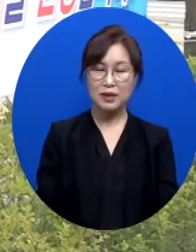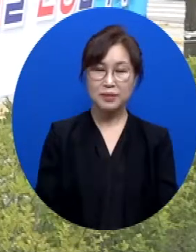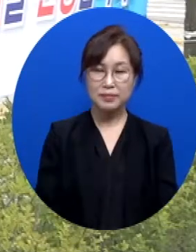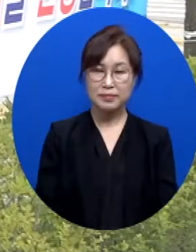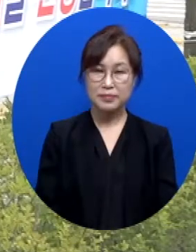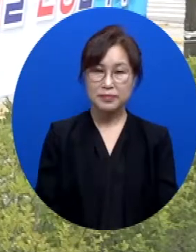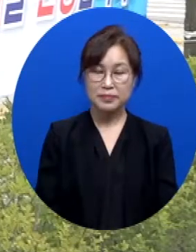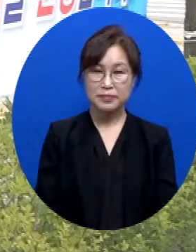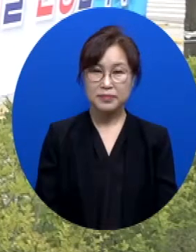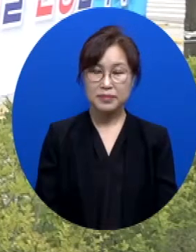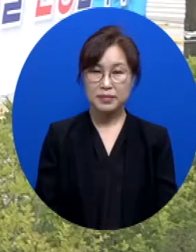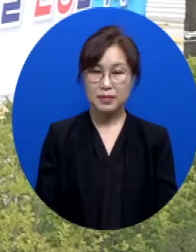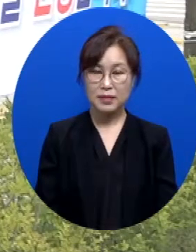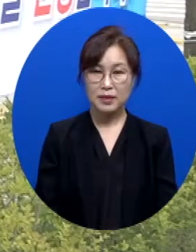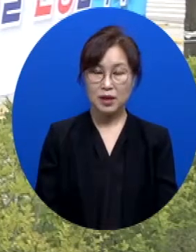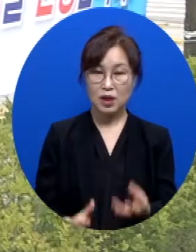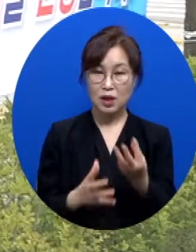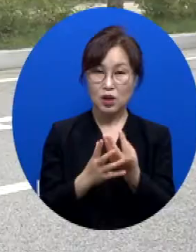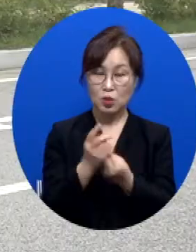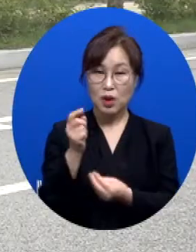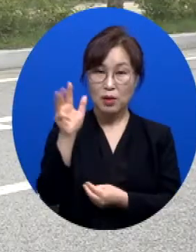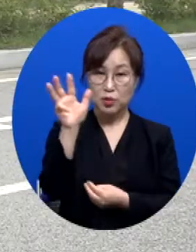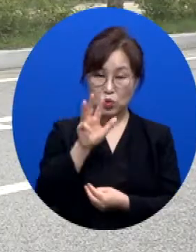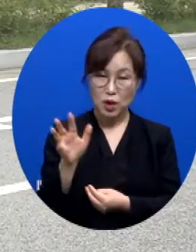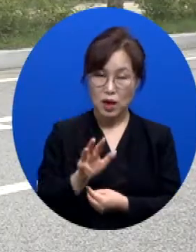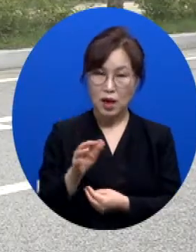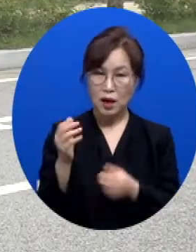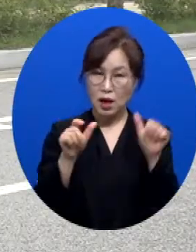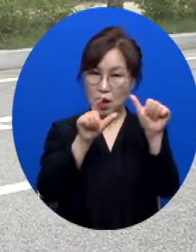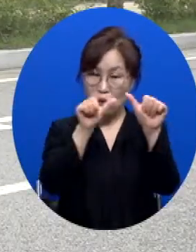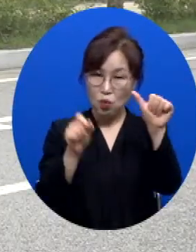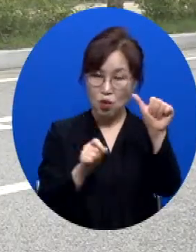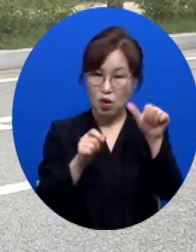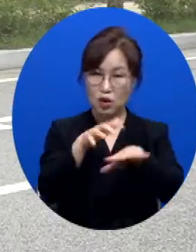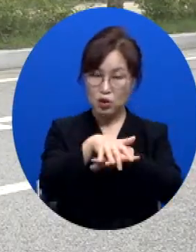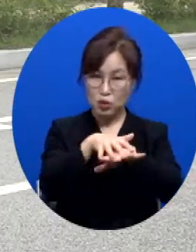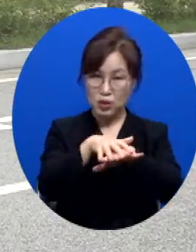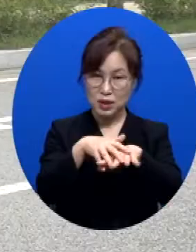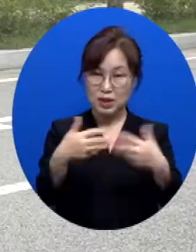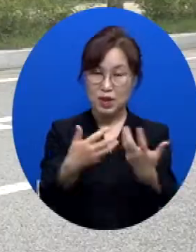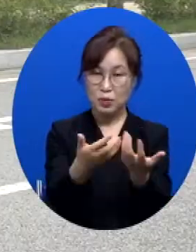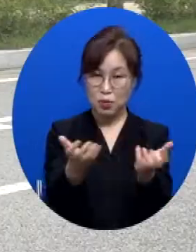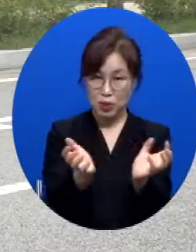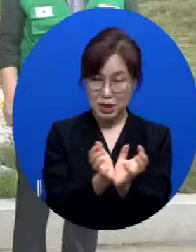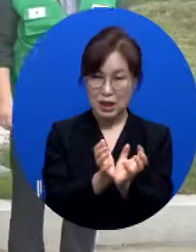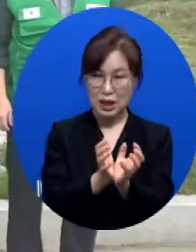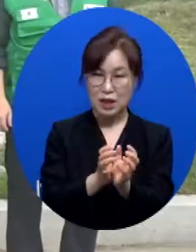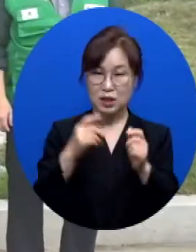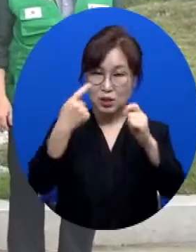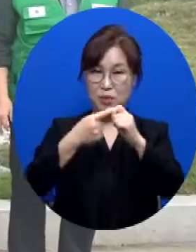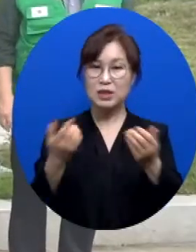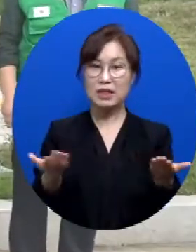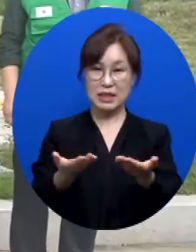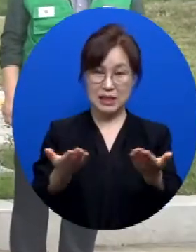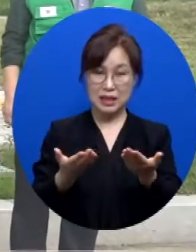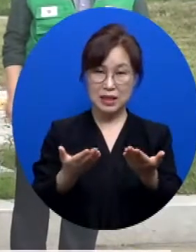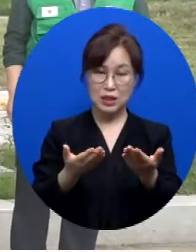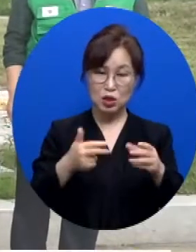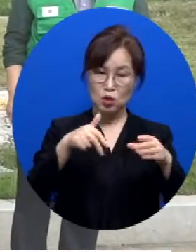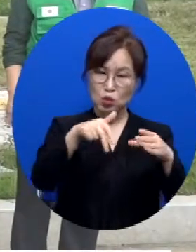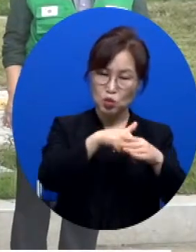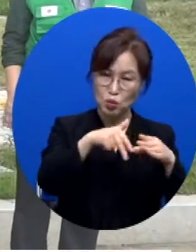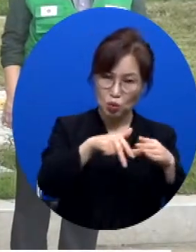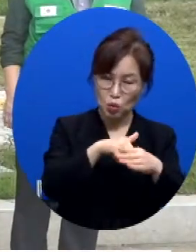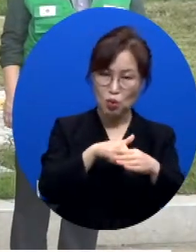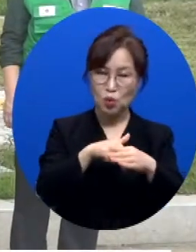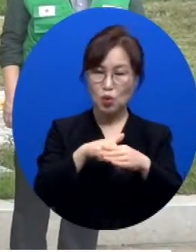활동은 예장통합총회가 지난 5월 조직한 재난봉사단의 첫 번째 사역으로 종교와 문화에